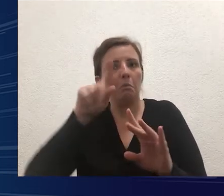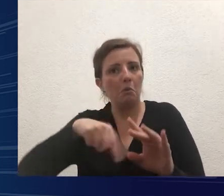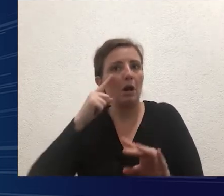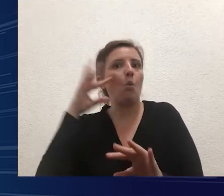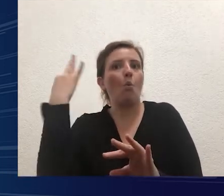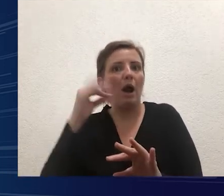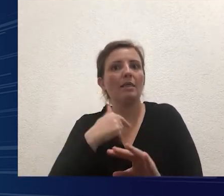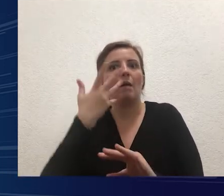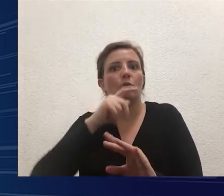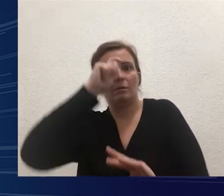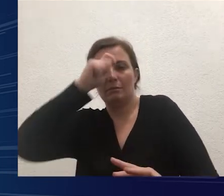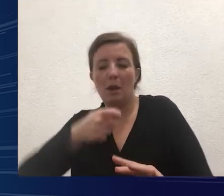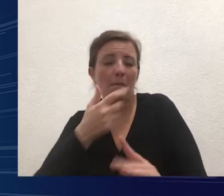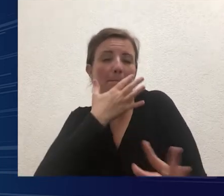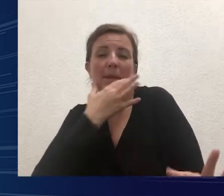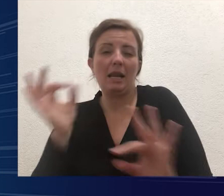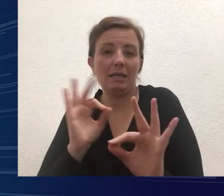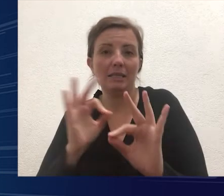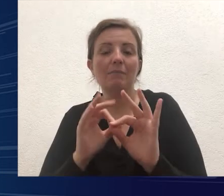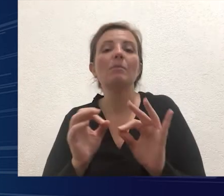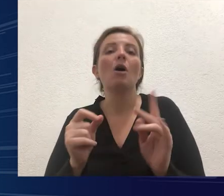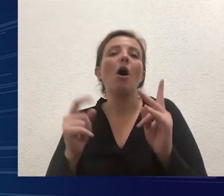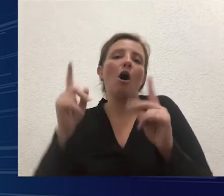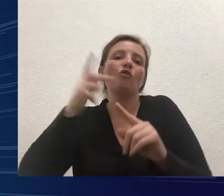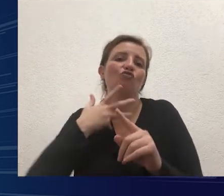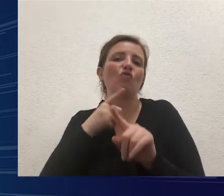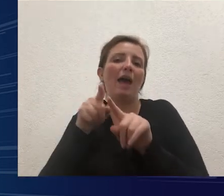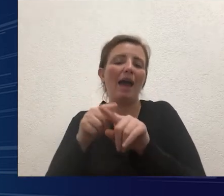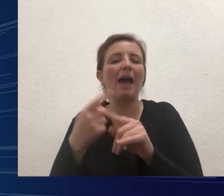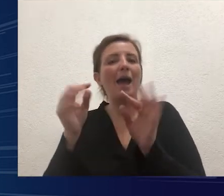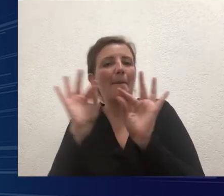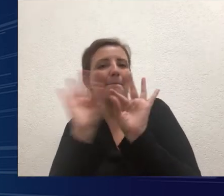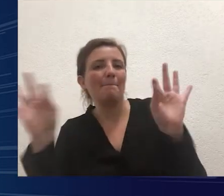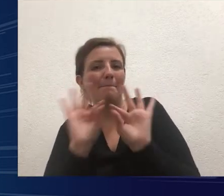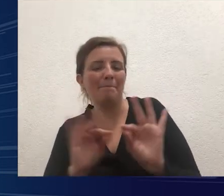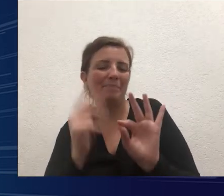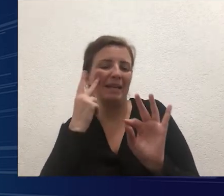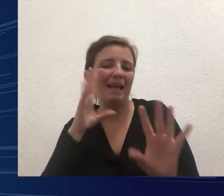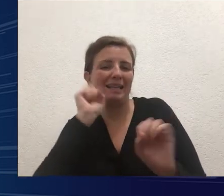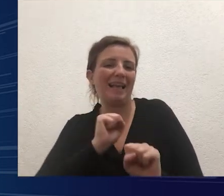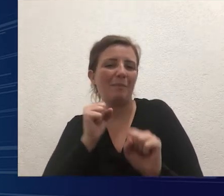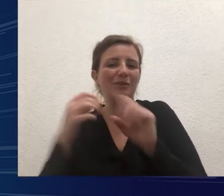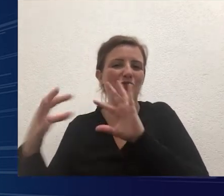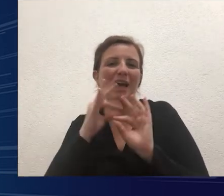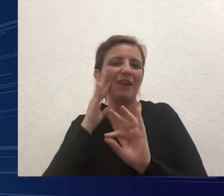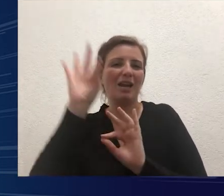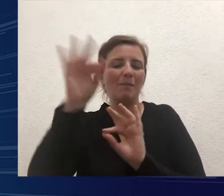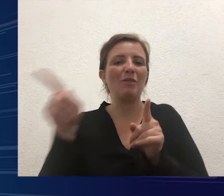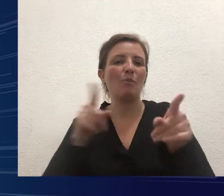enorme qualità enorme risultato estetico anche tratti caratteristici del periodo